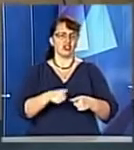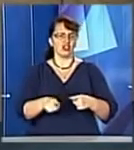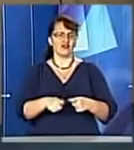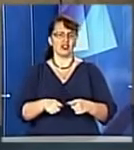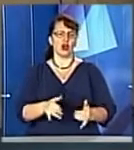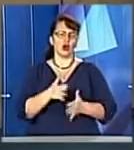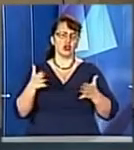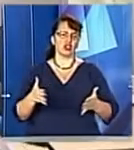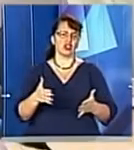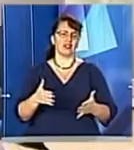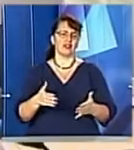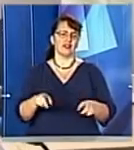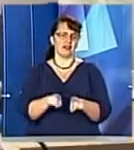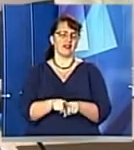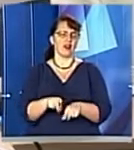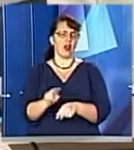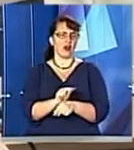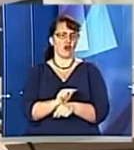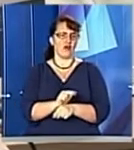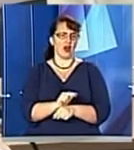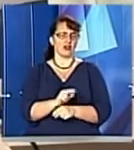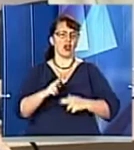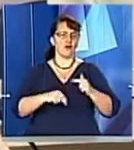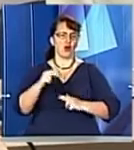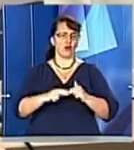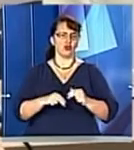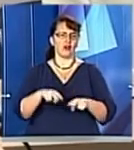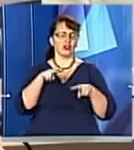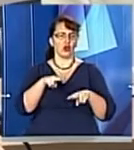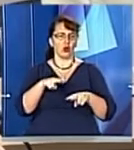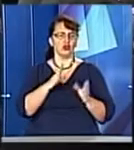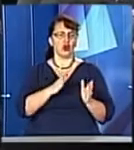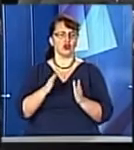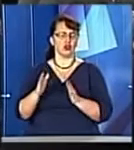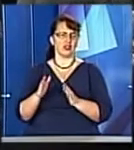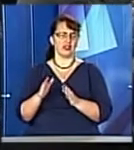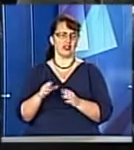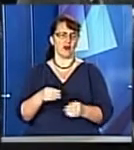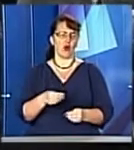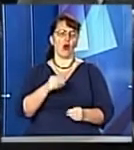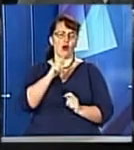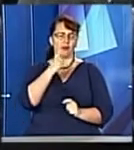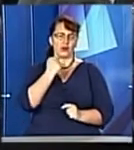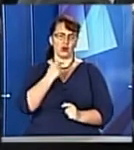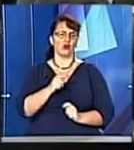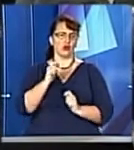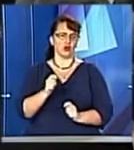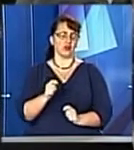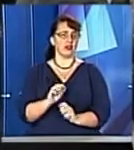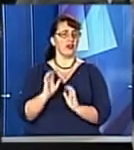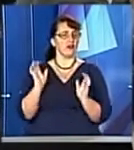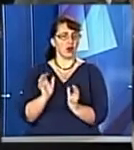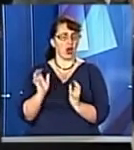такого лікування та побудувати контрольну систему донорства в Україні, а також гарантувати безпеку і самим донорам.